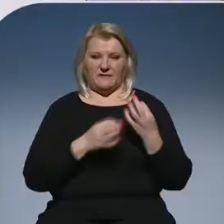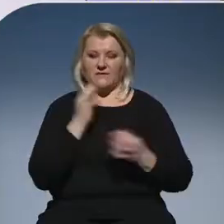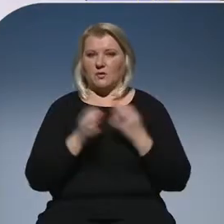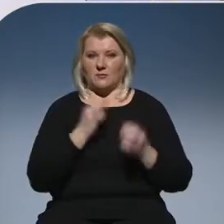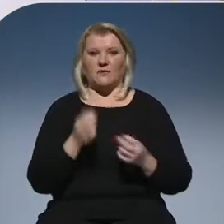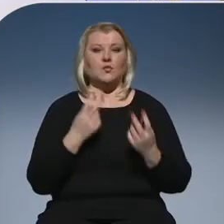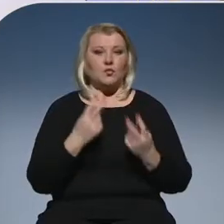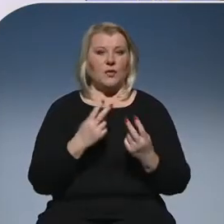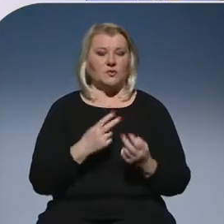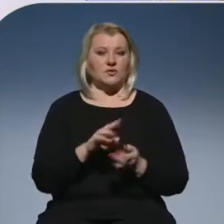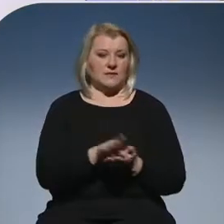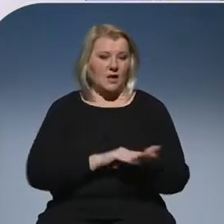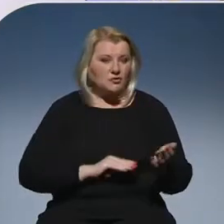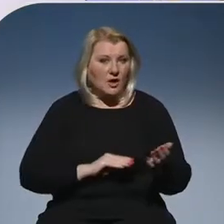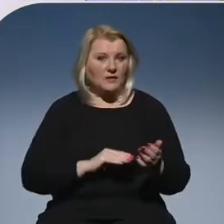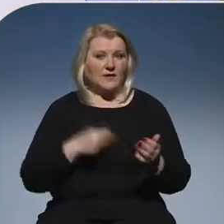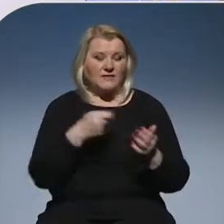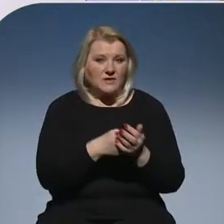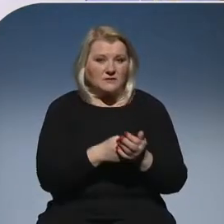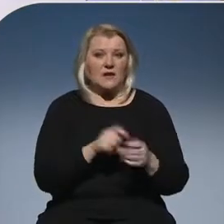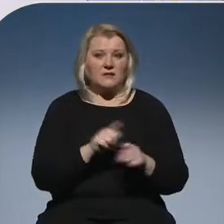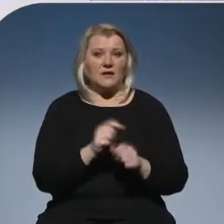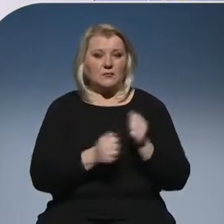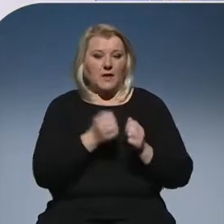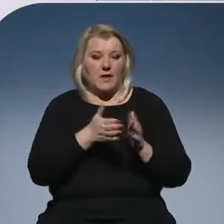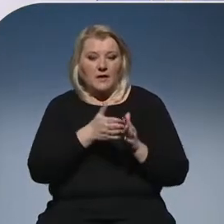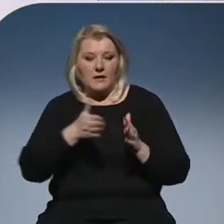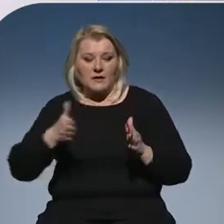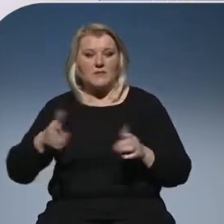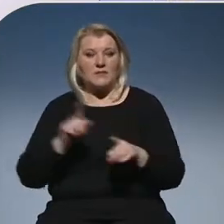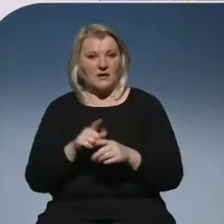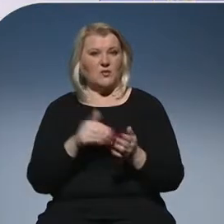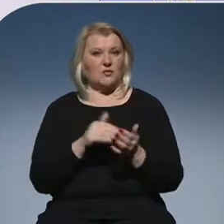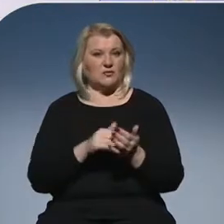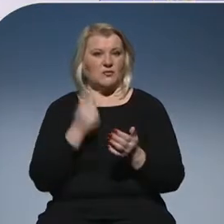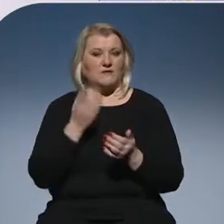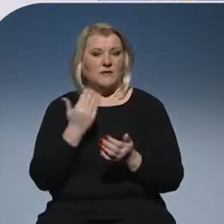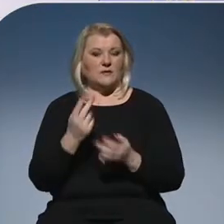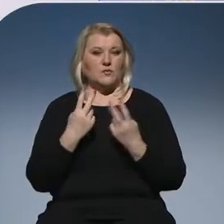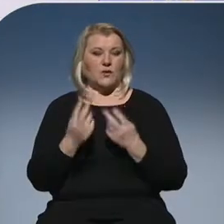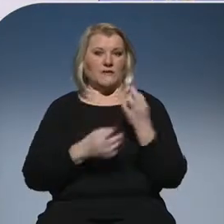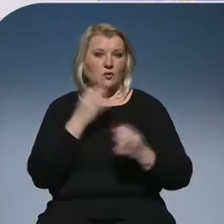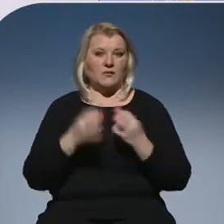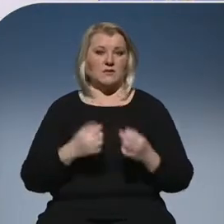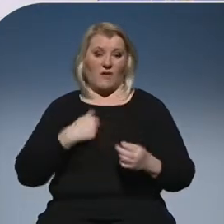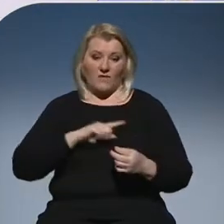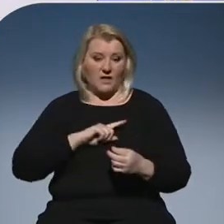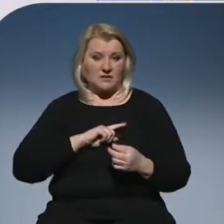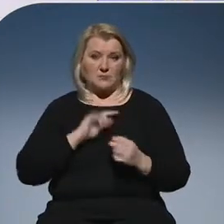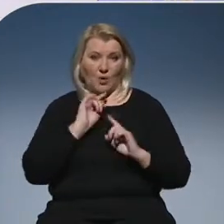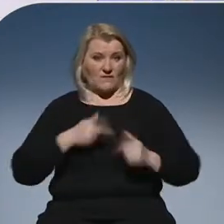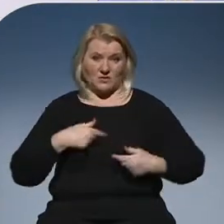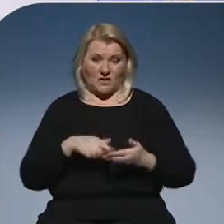na začátku, kdy se investuje, ale i v průběhu, kdyby vlastně ten člověk asi měl reagovat na to, co se děje, a to si laik asi těžko